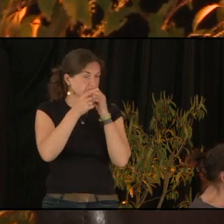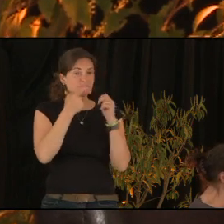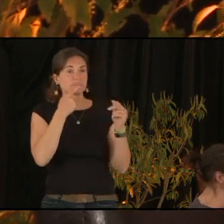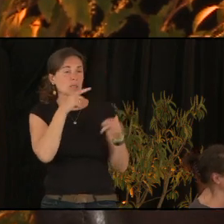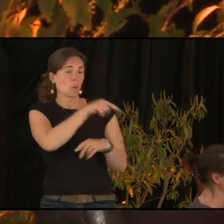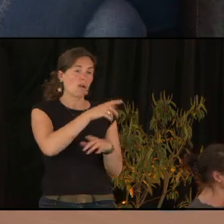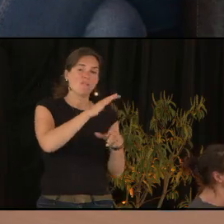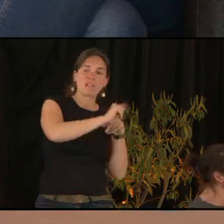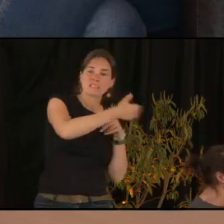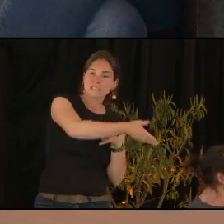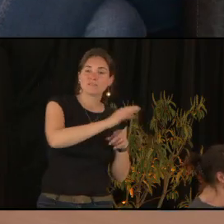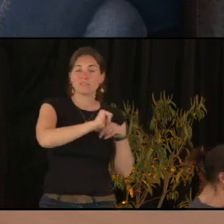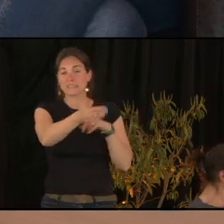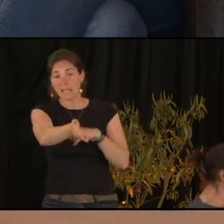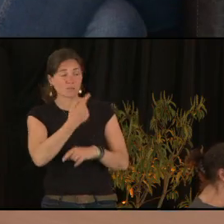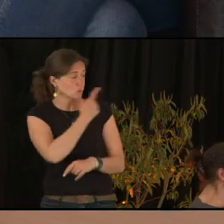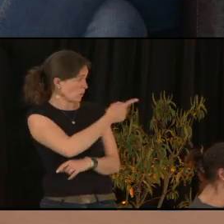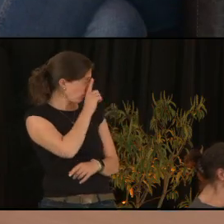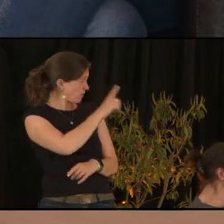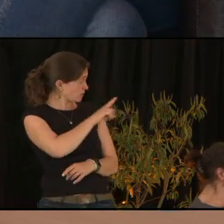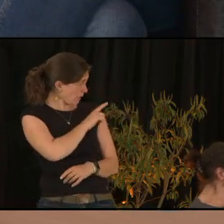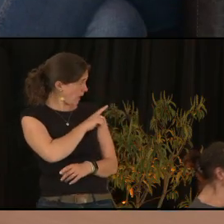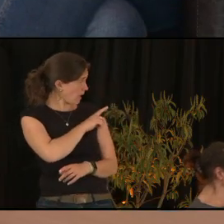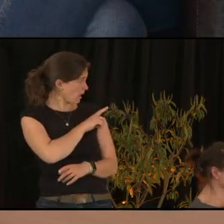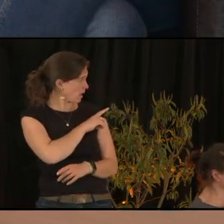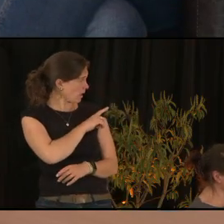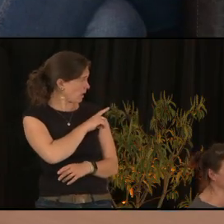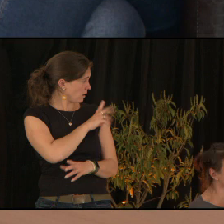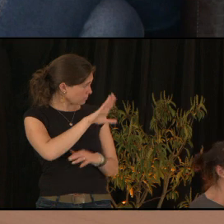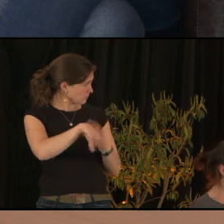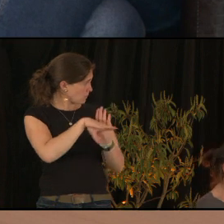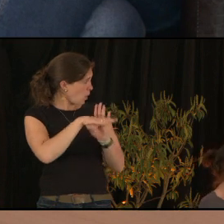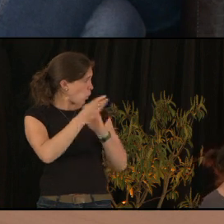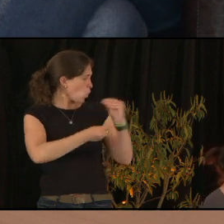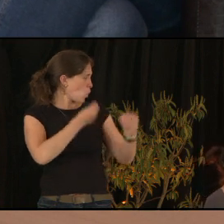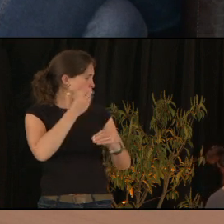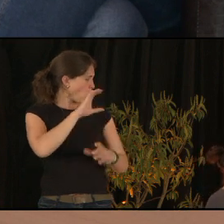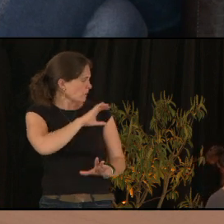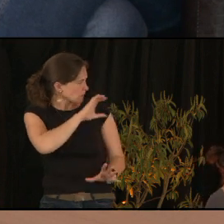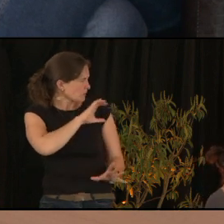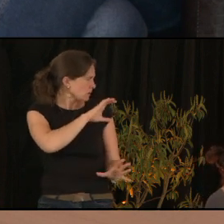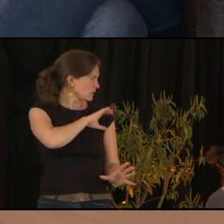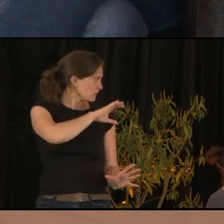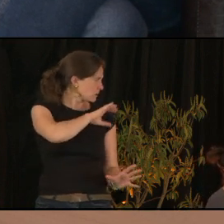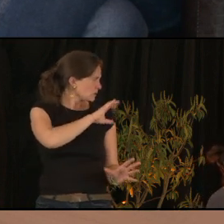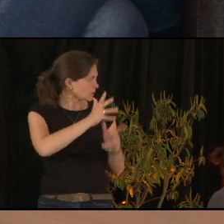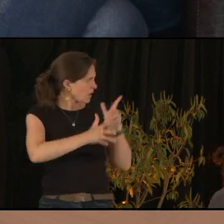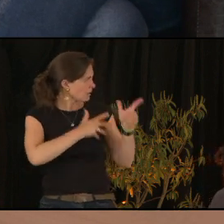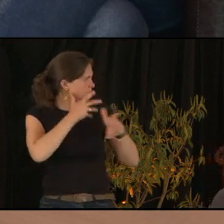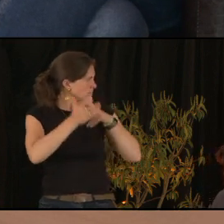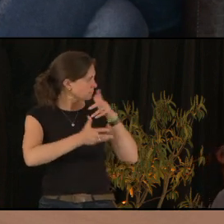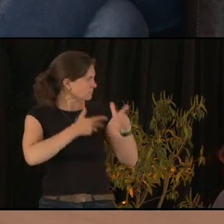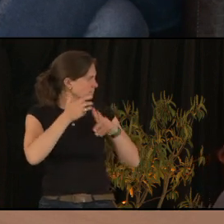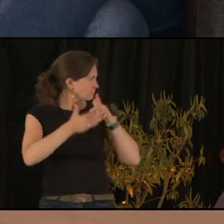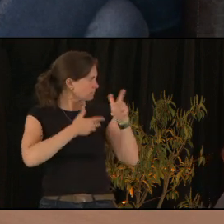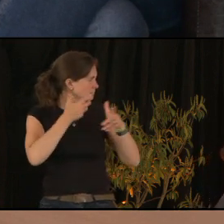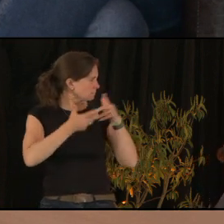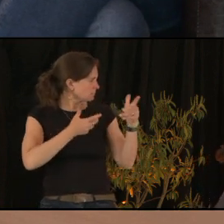pas d'importance à part... Alors, bon, de toute façon, ce n'est pas les années 60, version Moulinex libère la femme. Quoi. L'électroménager n'est pas